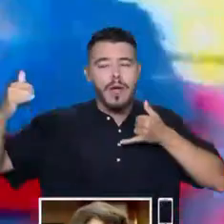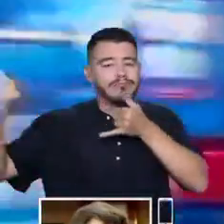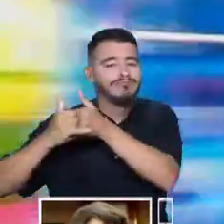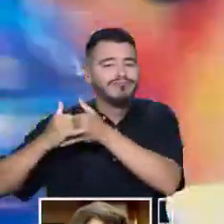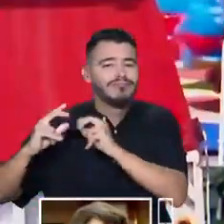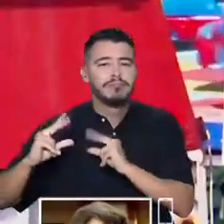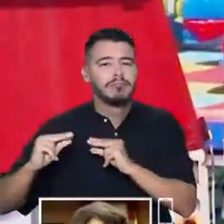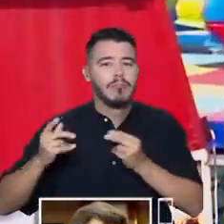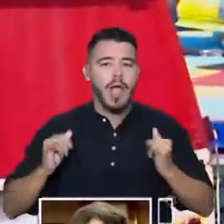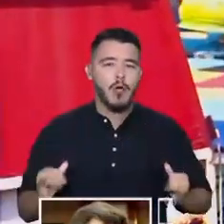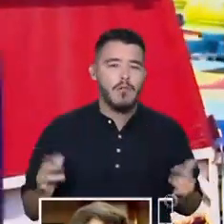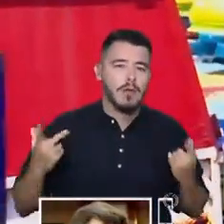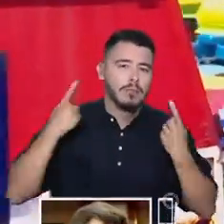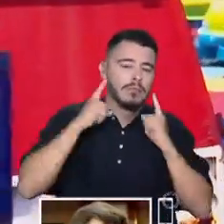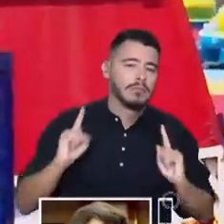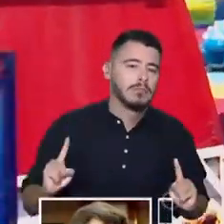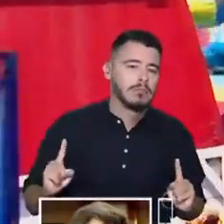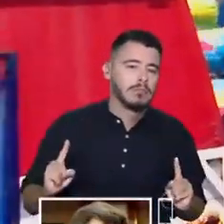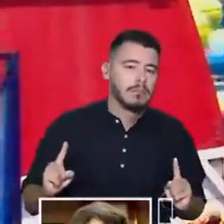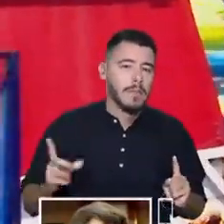στιγμή νομικά δεν μπορείς να μιλήσεις. Okay.